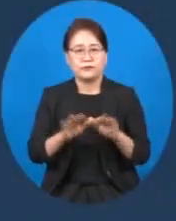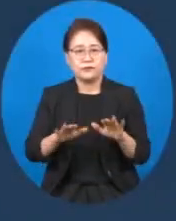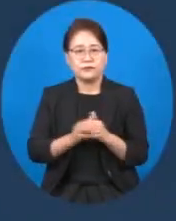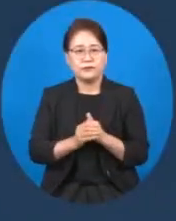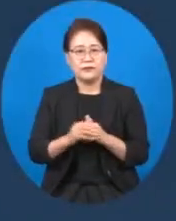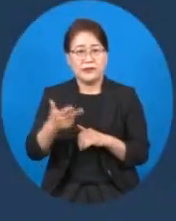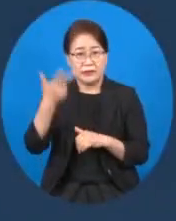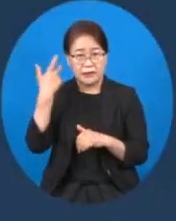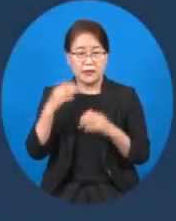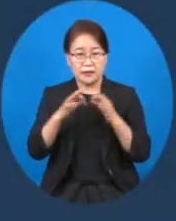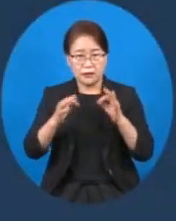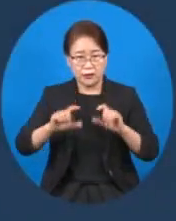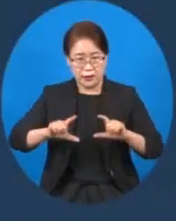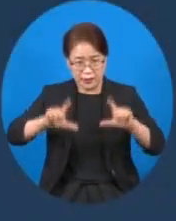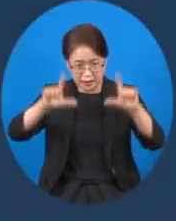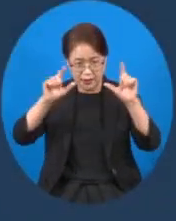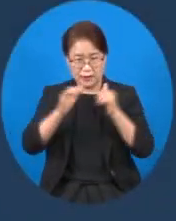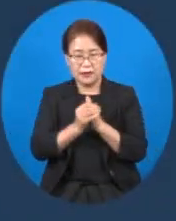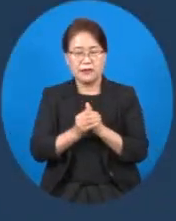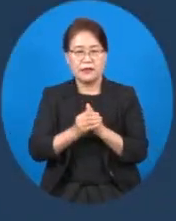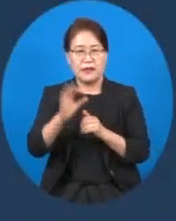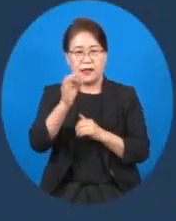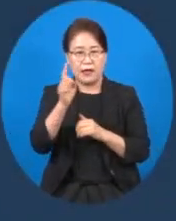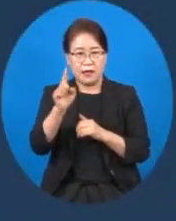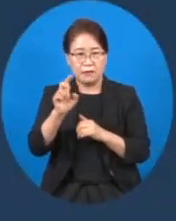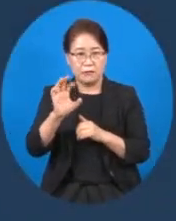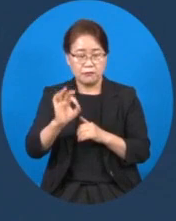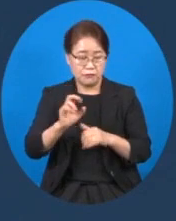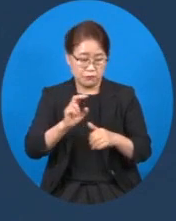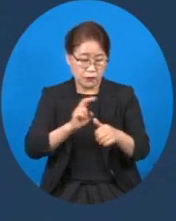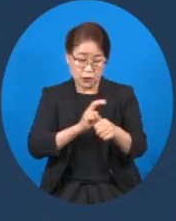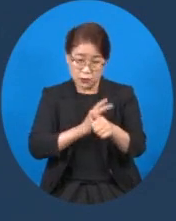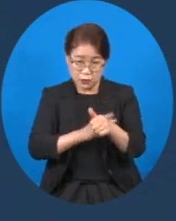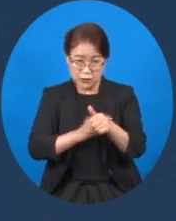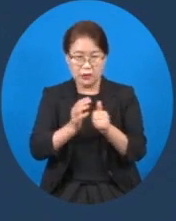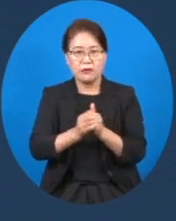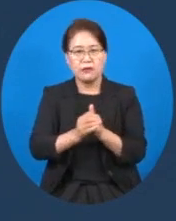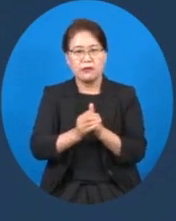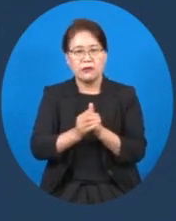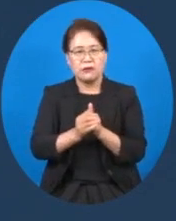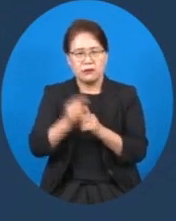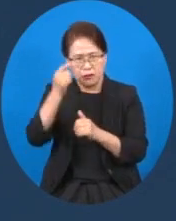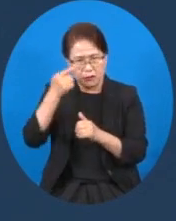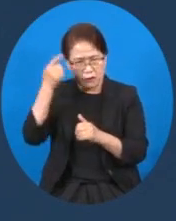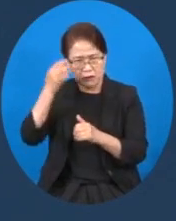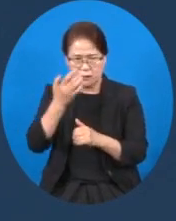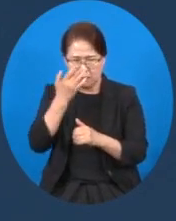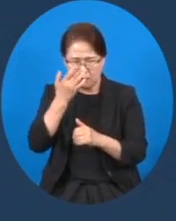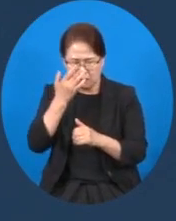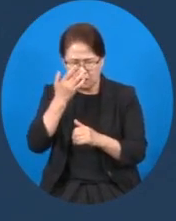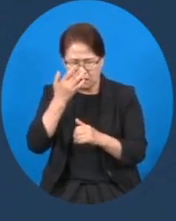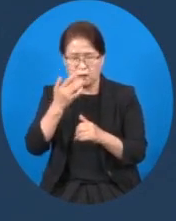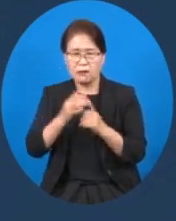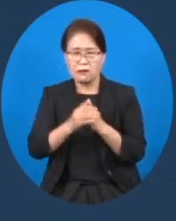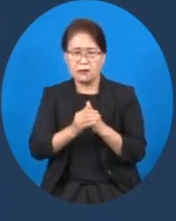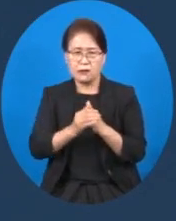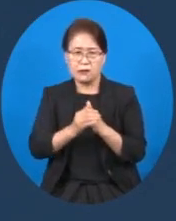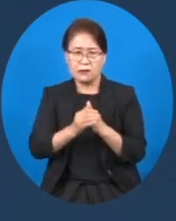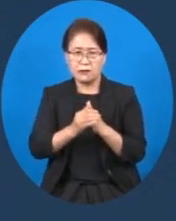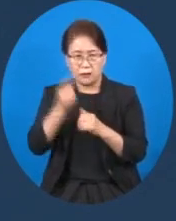지난 금요일에 함영주 교수님께서 영적 엔트로피를 줄여라 라고 하는